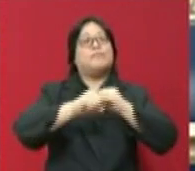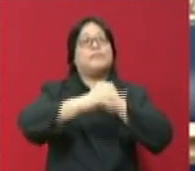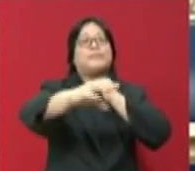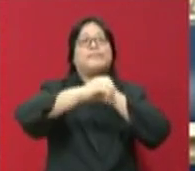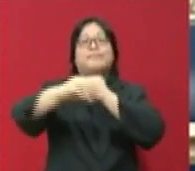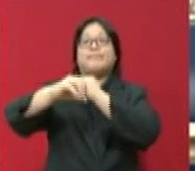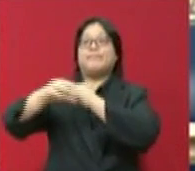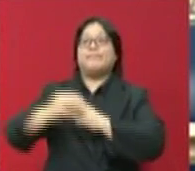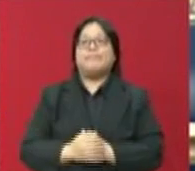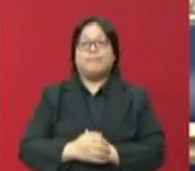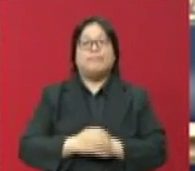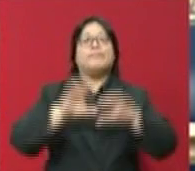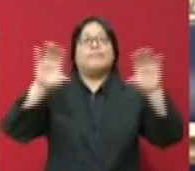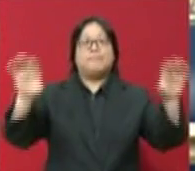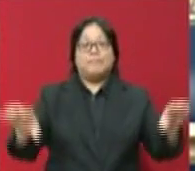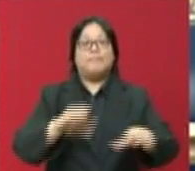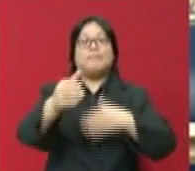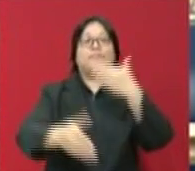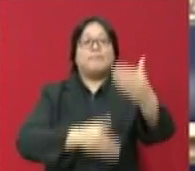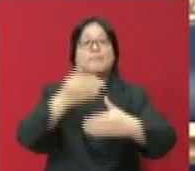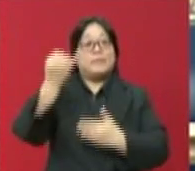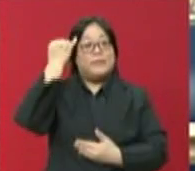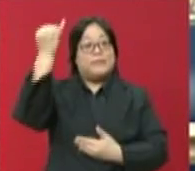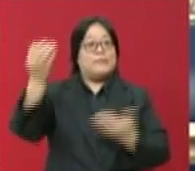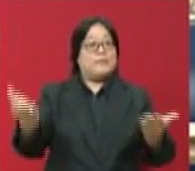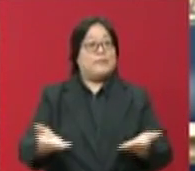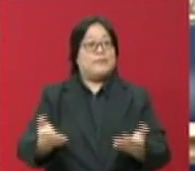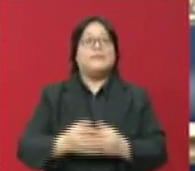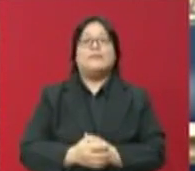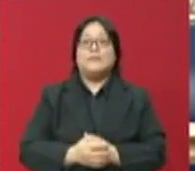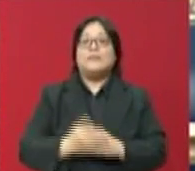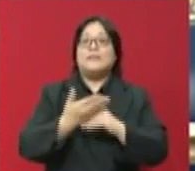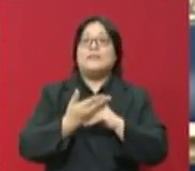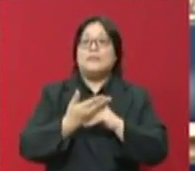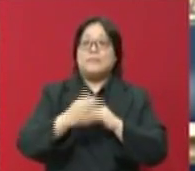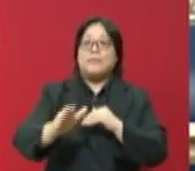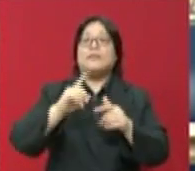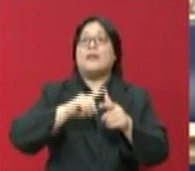mewar-warkan pelaksanaan inisiatif ini setelah